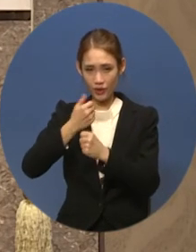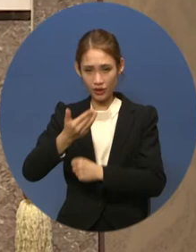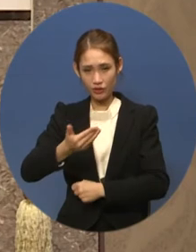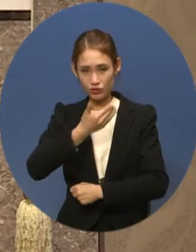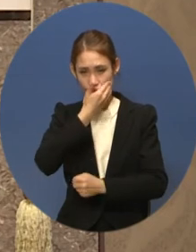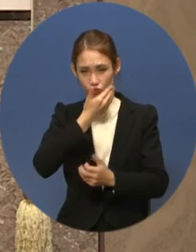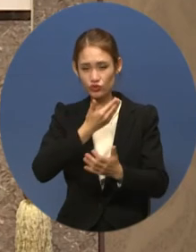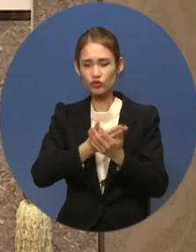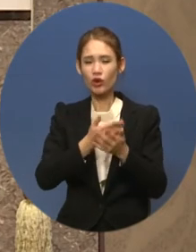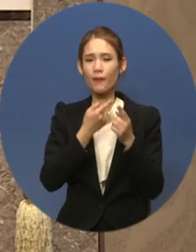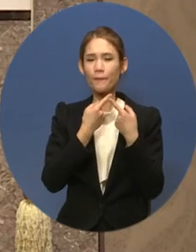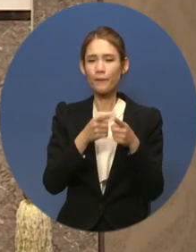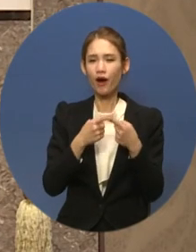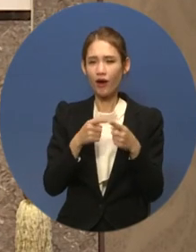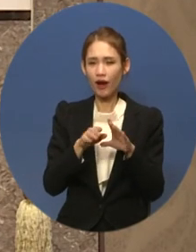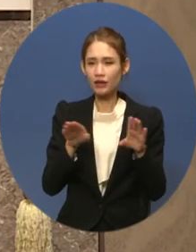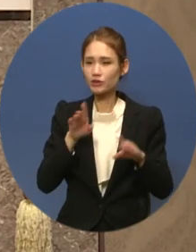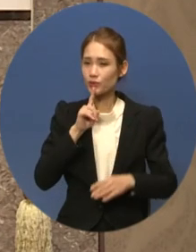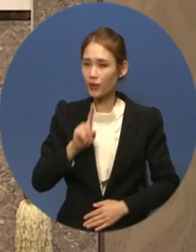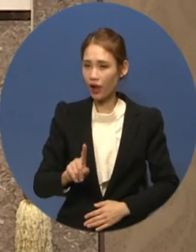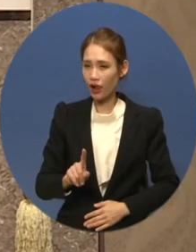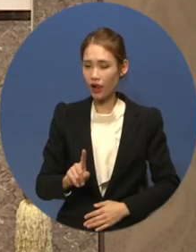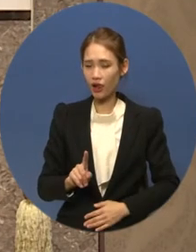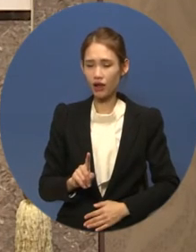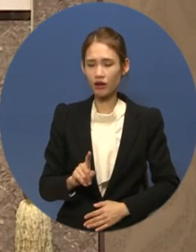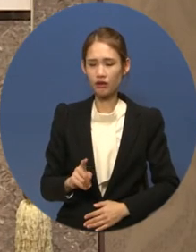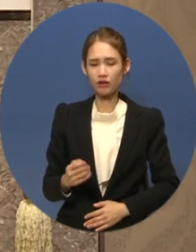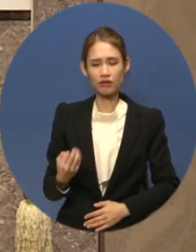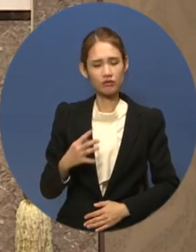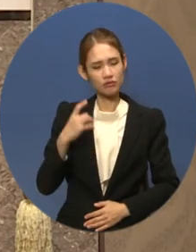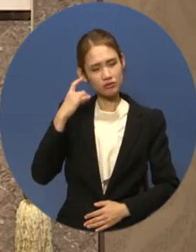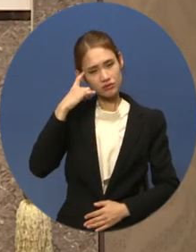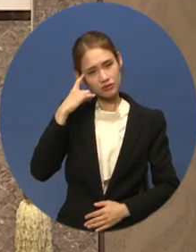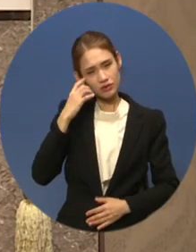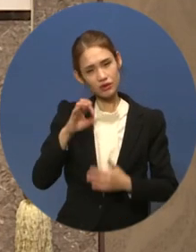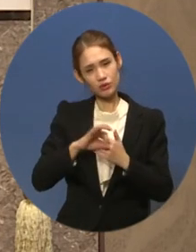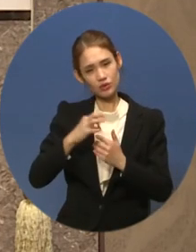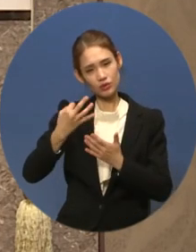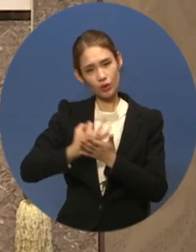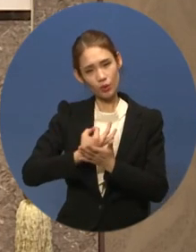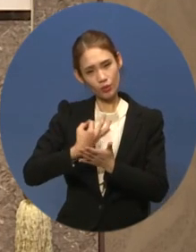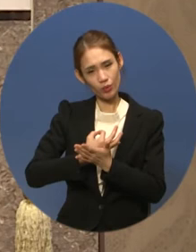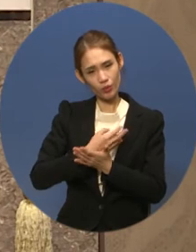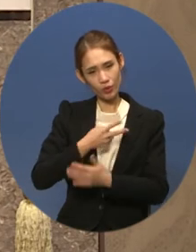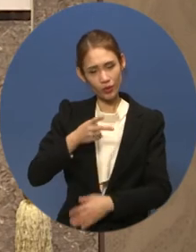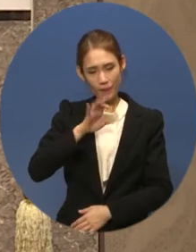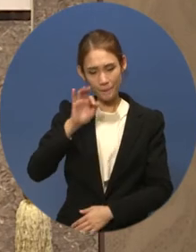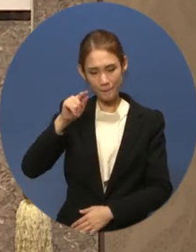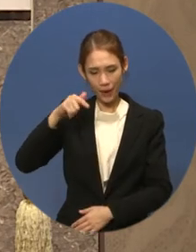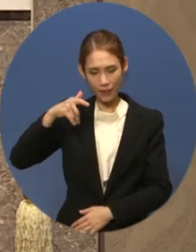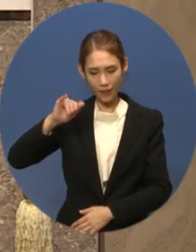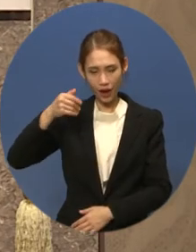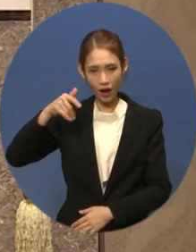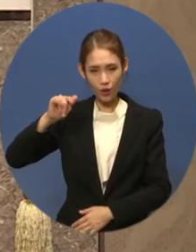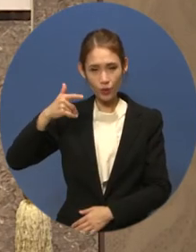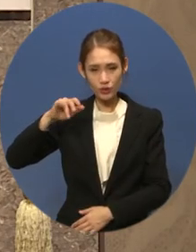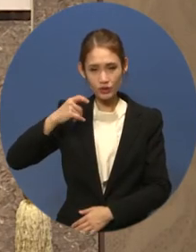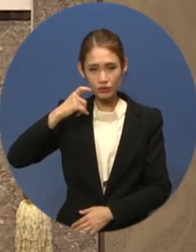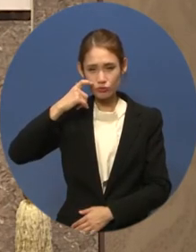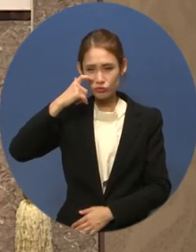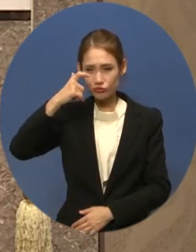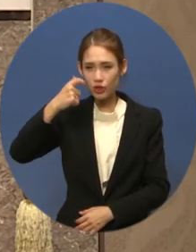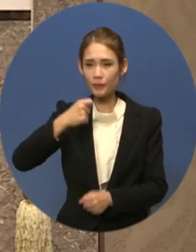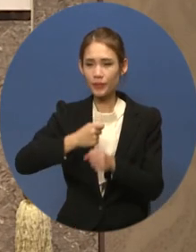중요한 평가 기준이 됩니다 해서 어찌 보면 돈을 번다는 것은 파타고니아 가 지속가능 하기 위해서 벌은 거지만 이